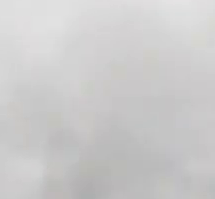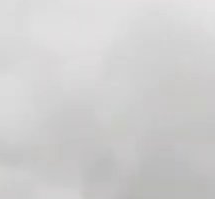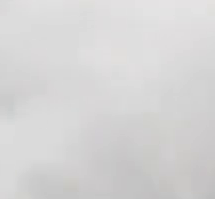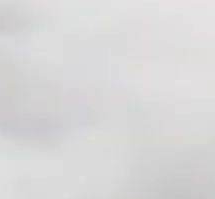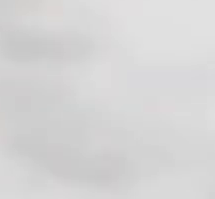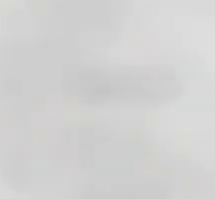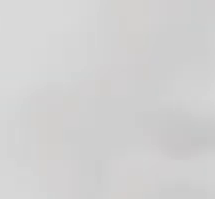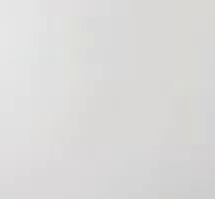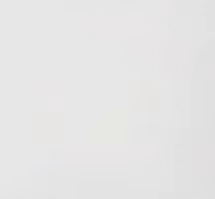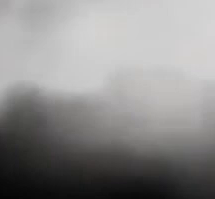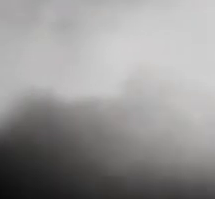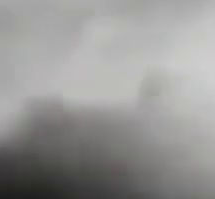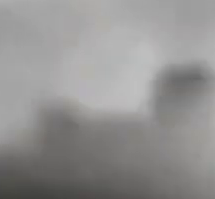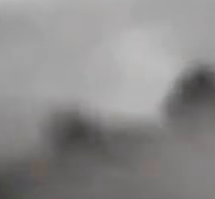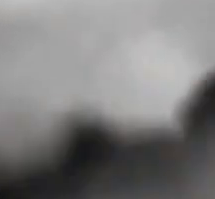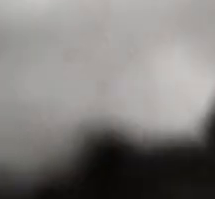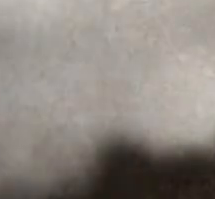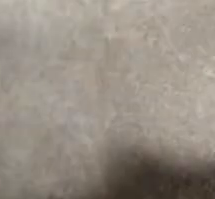tungamirwe tenze